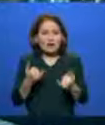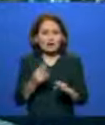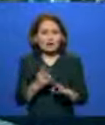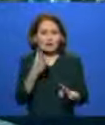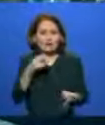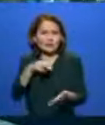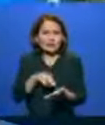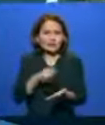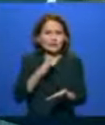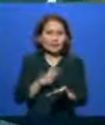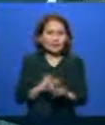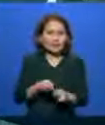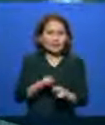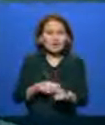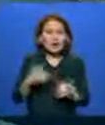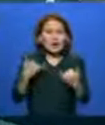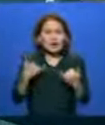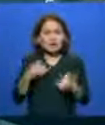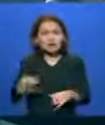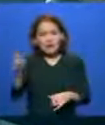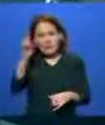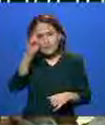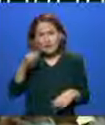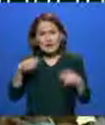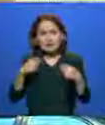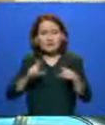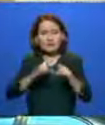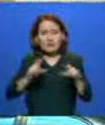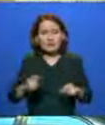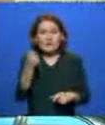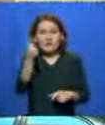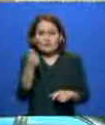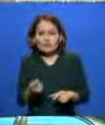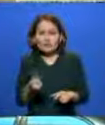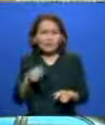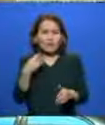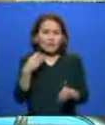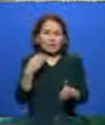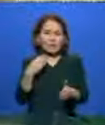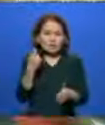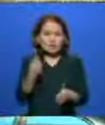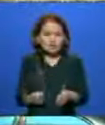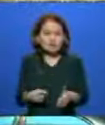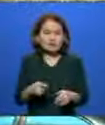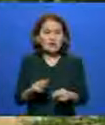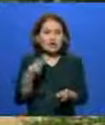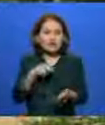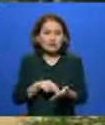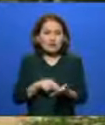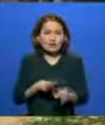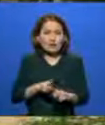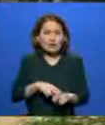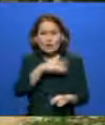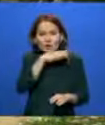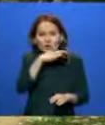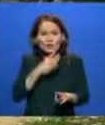айналдырды. Өйткені тұрмысқа қажетті тауарлар тек мемлекеттік сауда орындарында төмен бағамен сатылады. Ал ел үкіметінің кейбір заттардың құнын бір деңгейде ұстап